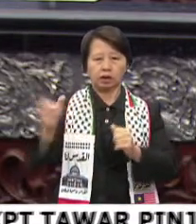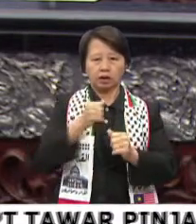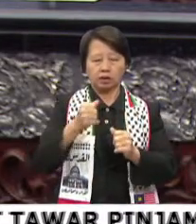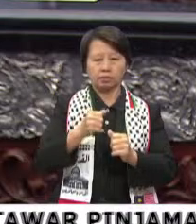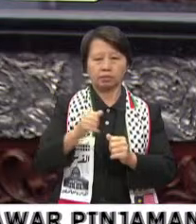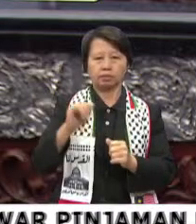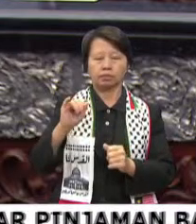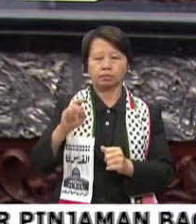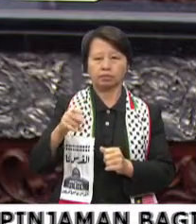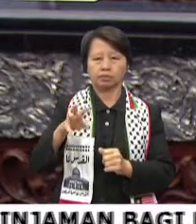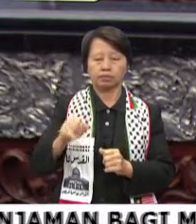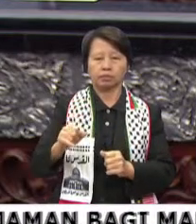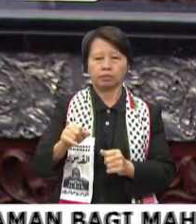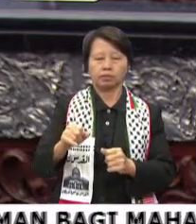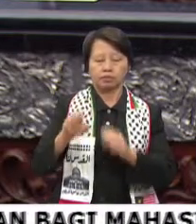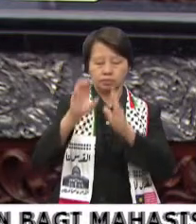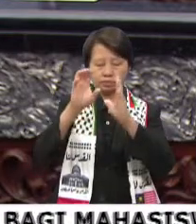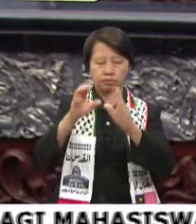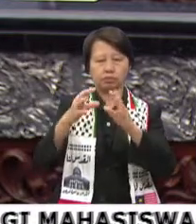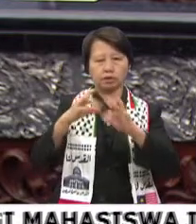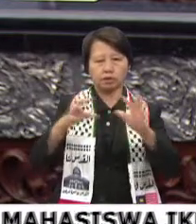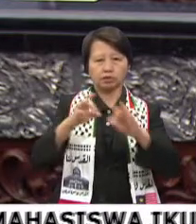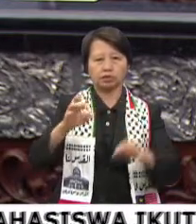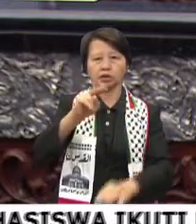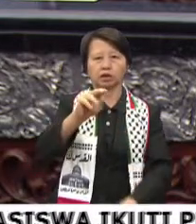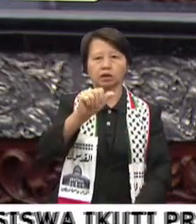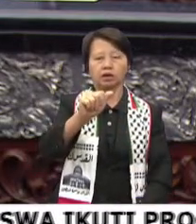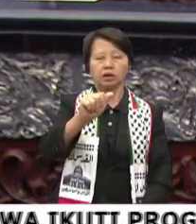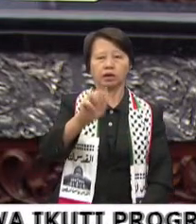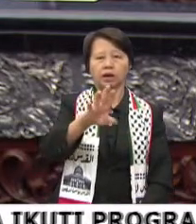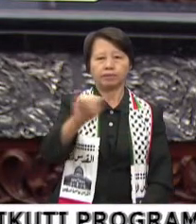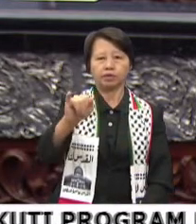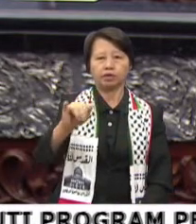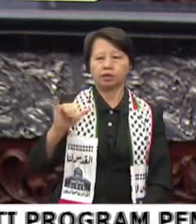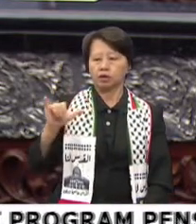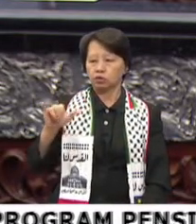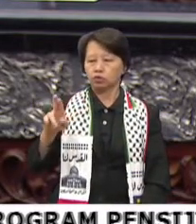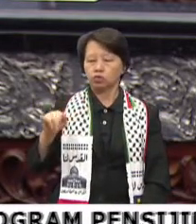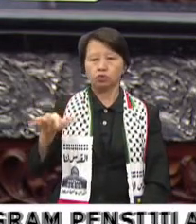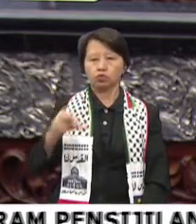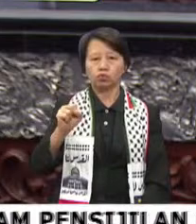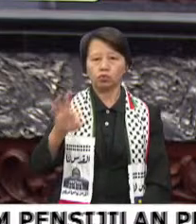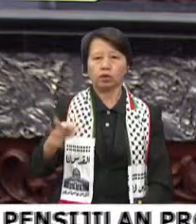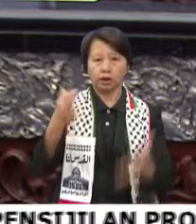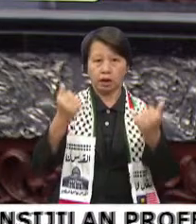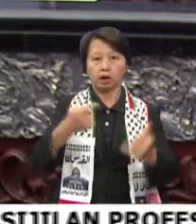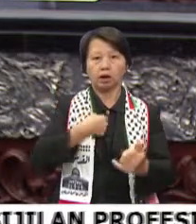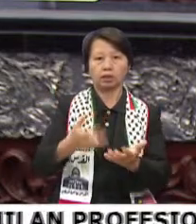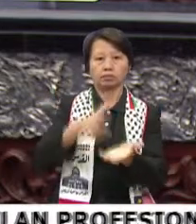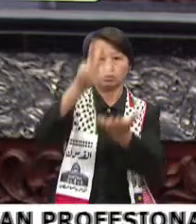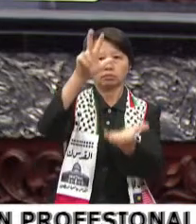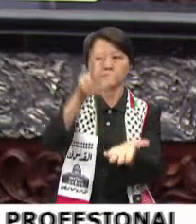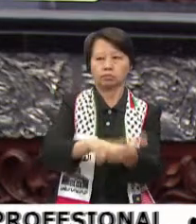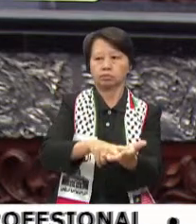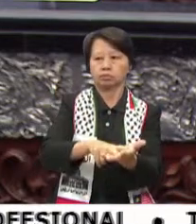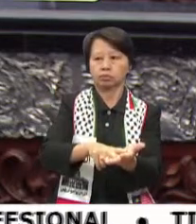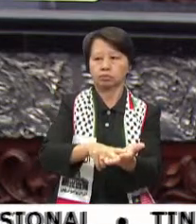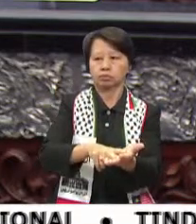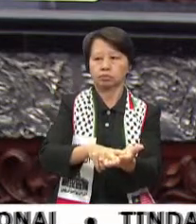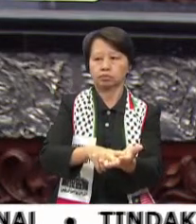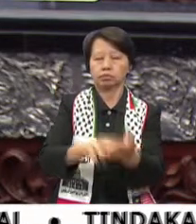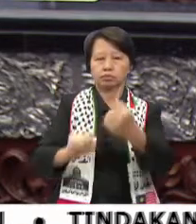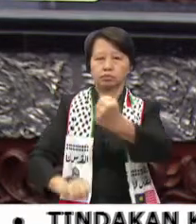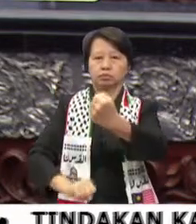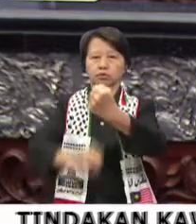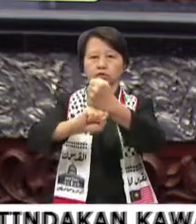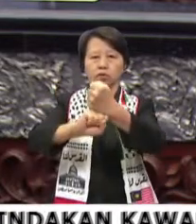Ibrah Nabi Yusuf Alaihissalam oke ini Bukit Gantang mengisytiharkan